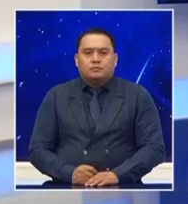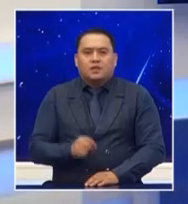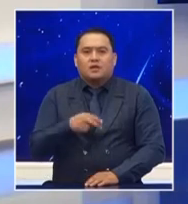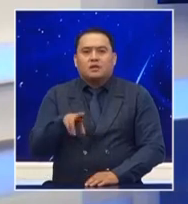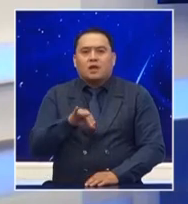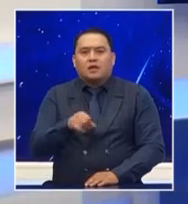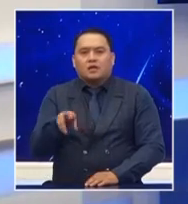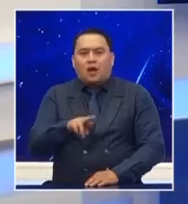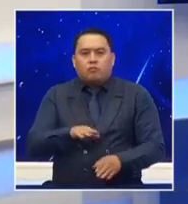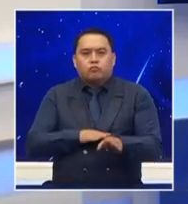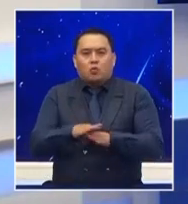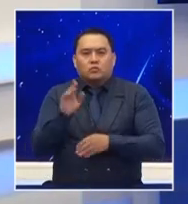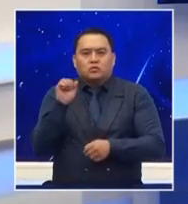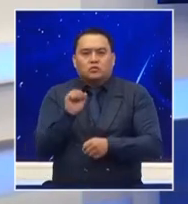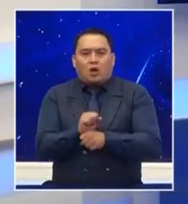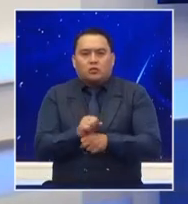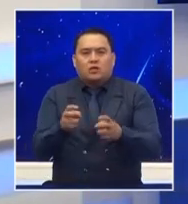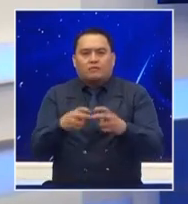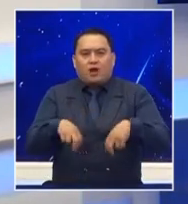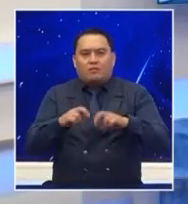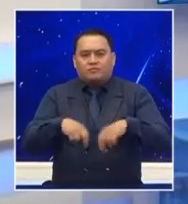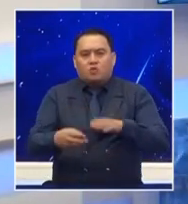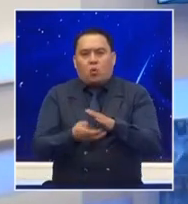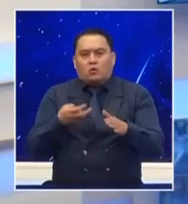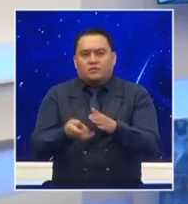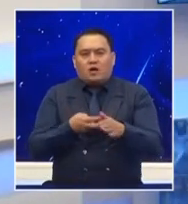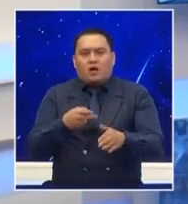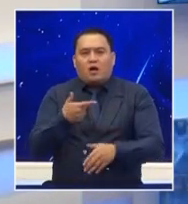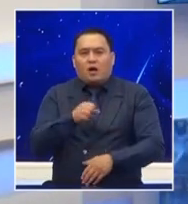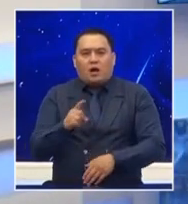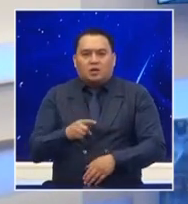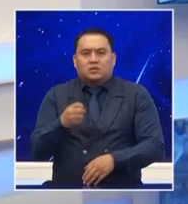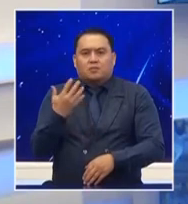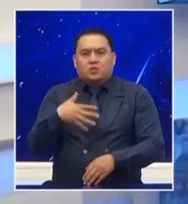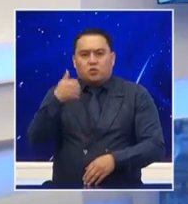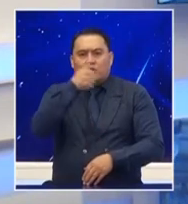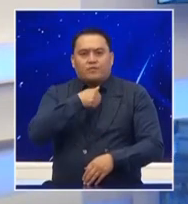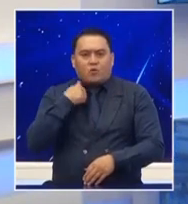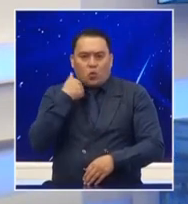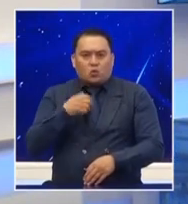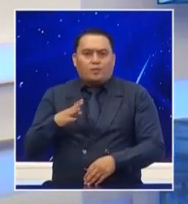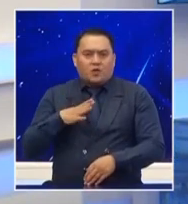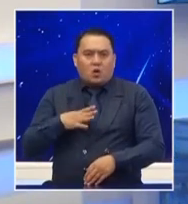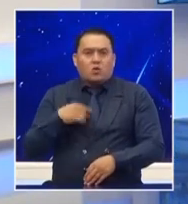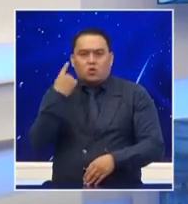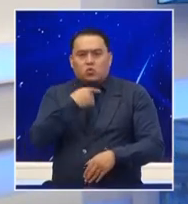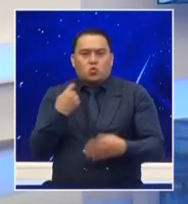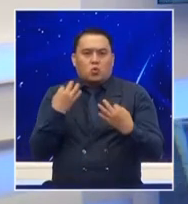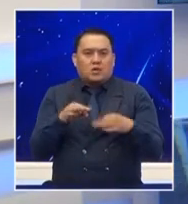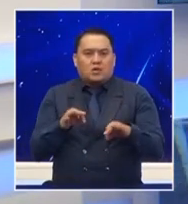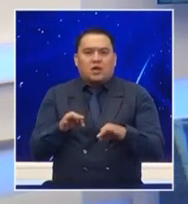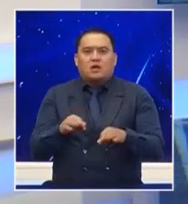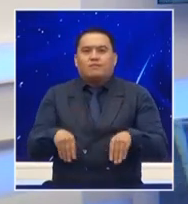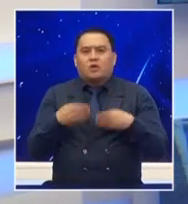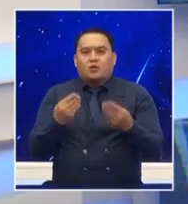Дания полностью остановит разведку и добычу нефти и газа в Северном море к 2050 году. И новые лицензии на эту